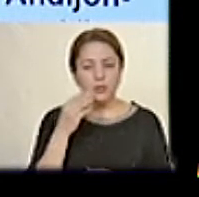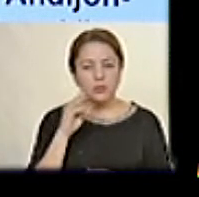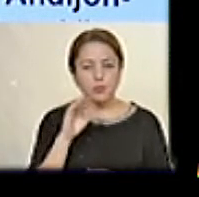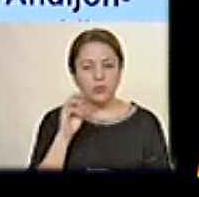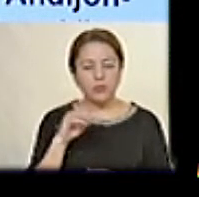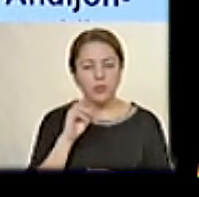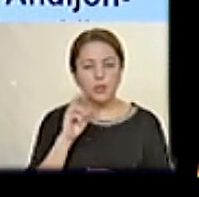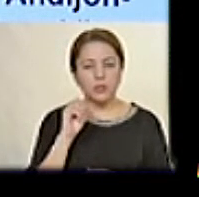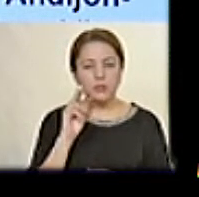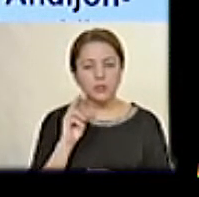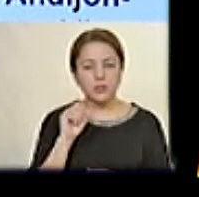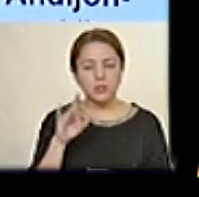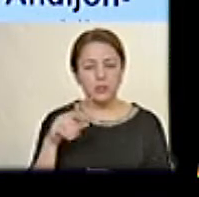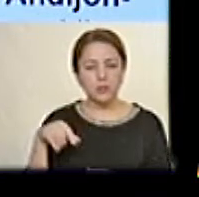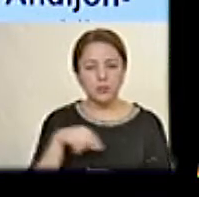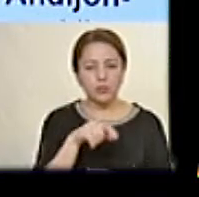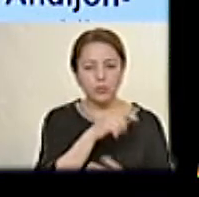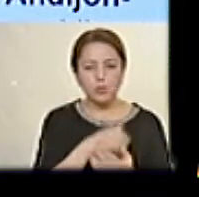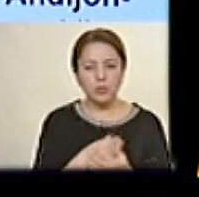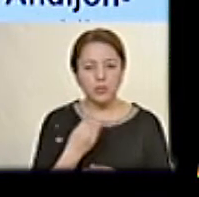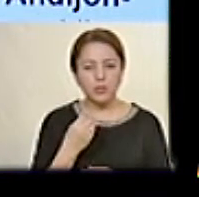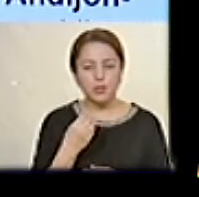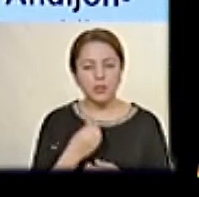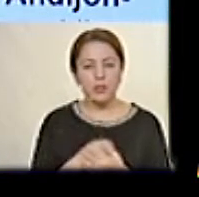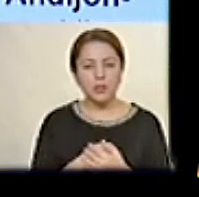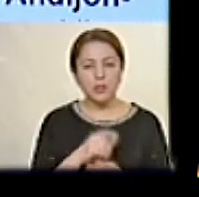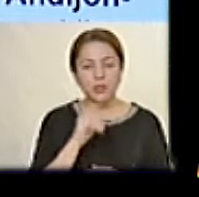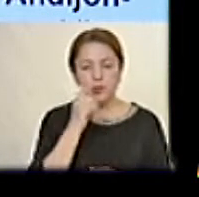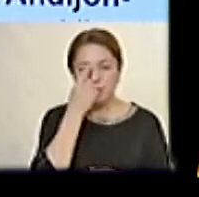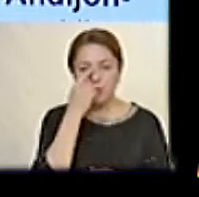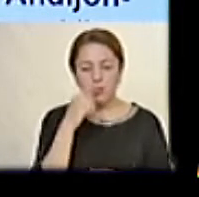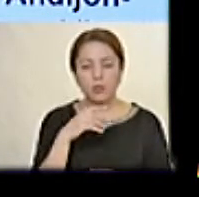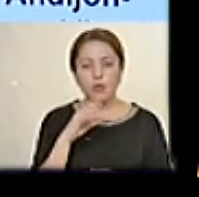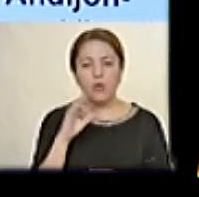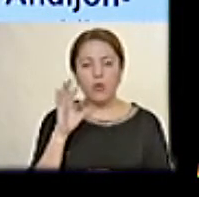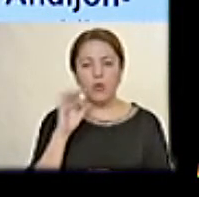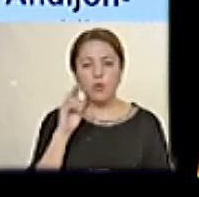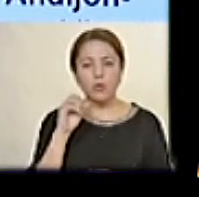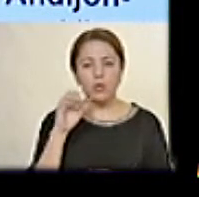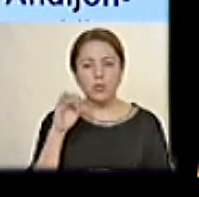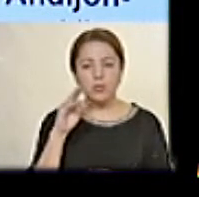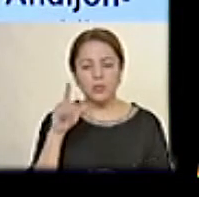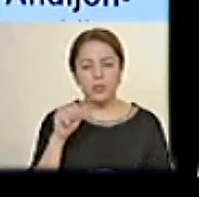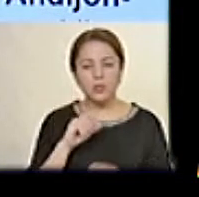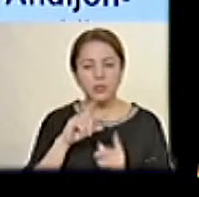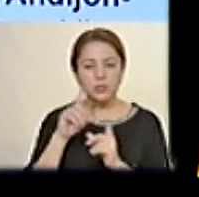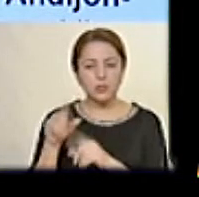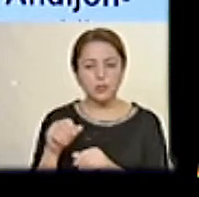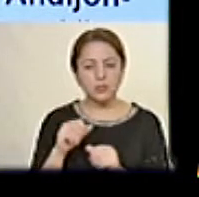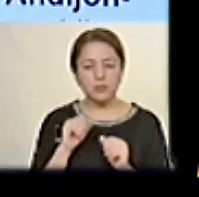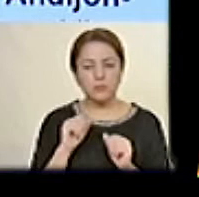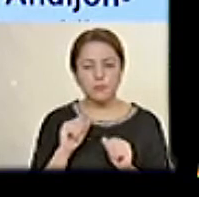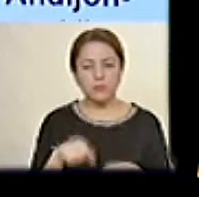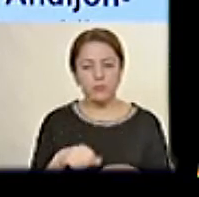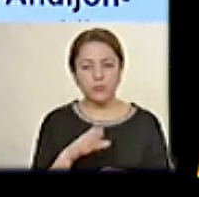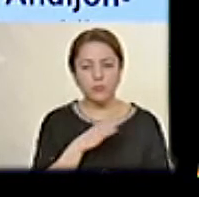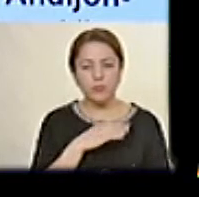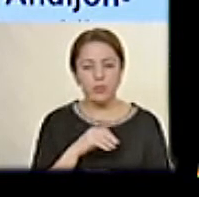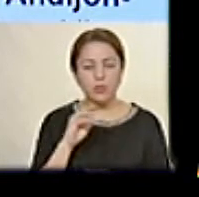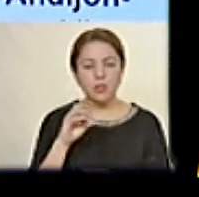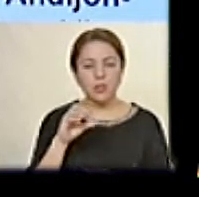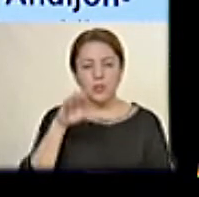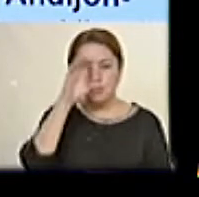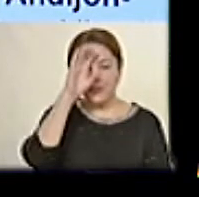beradigan Termiz, Xirot, Karachi avtomobil yo'llari ham, demak, qurilishda O'zbekiston ham qatnashmoqda. Hamda ana shu Toshkentdan